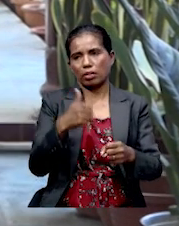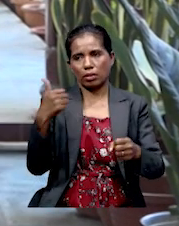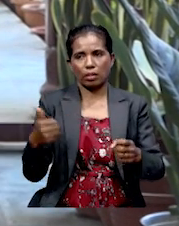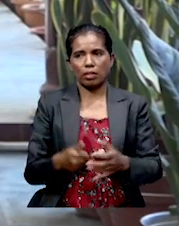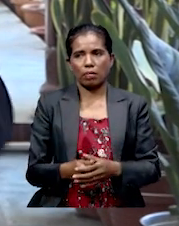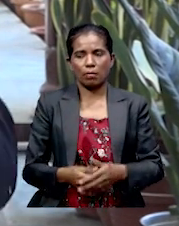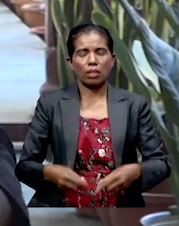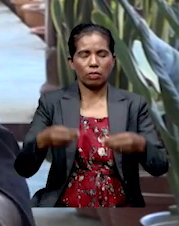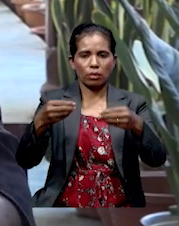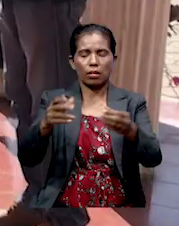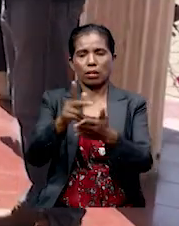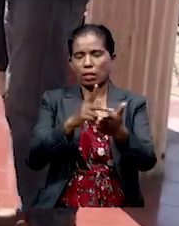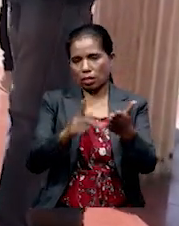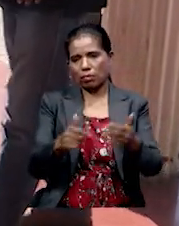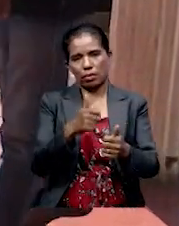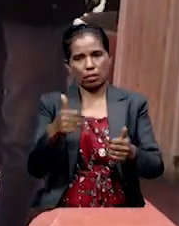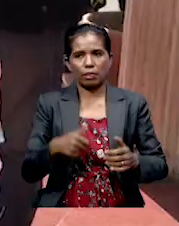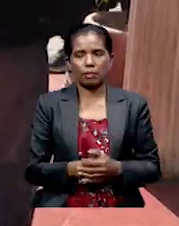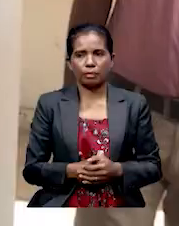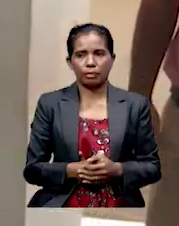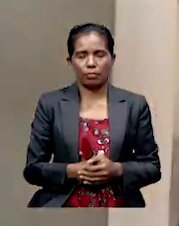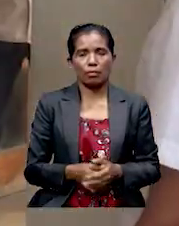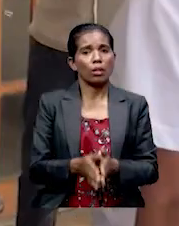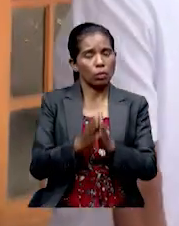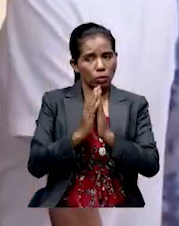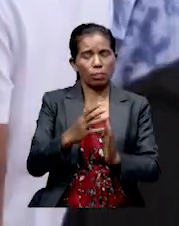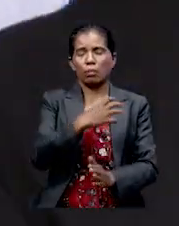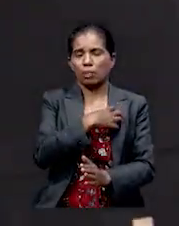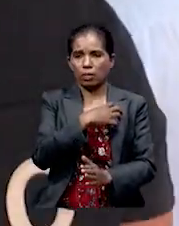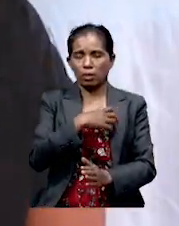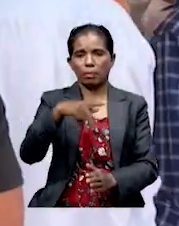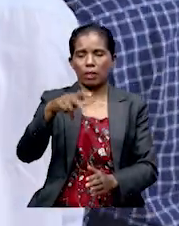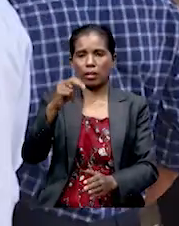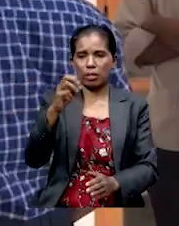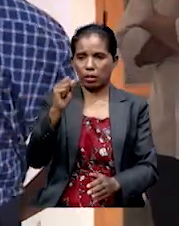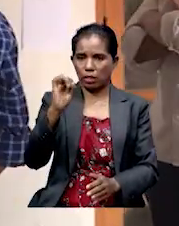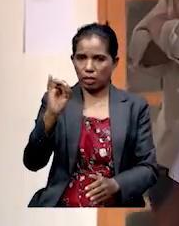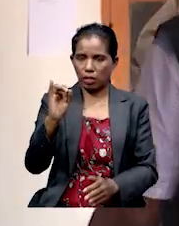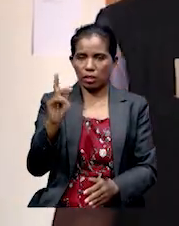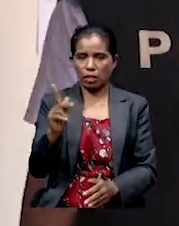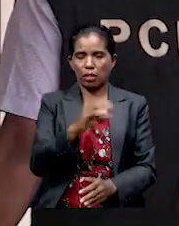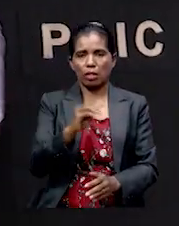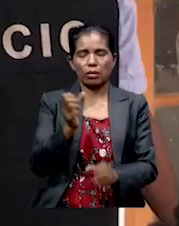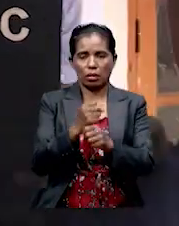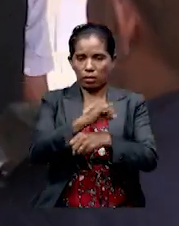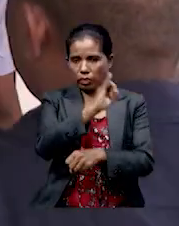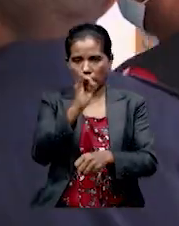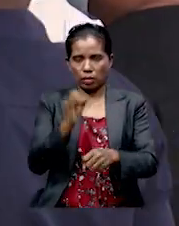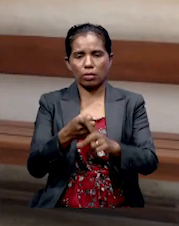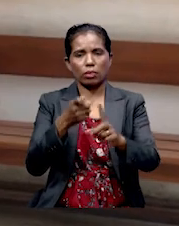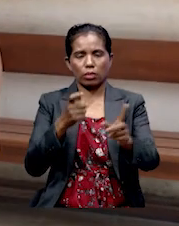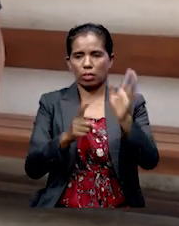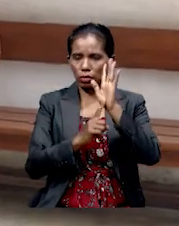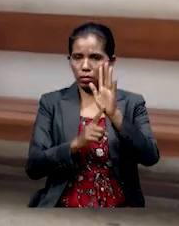mobil kriatan krimi sekarang. Julio Crispin Mos, husu ba polisi saintifika investigasi un kriminal KPSIK, atual investigasi un husi faktu nebe